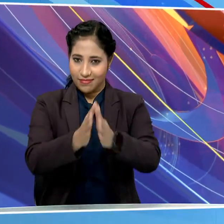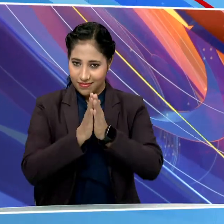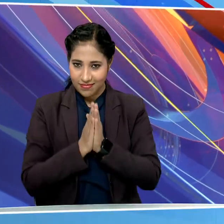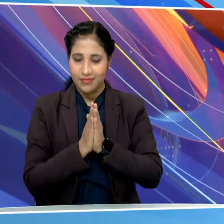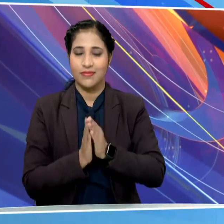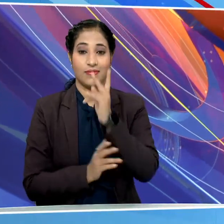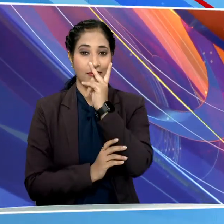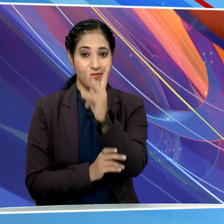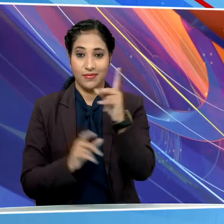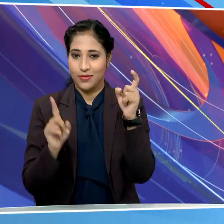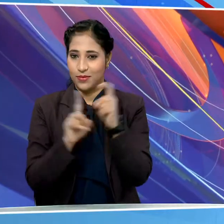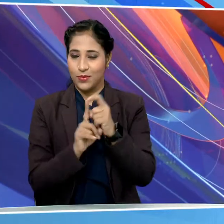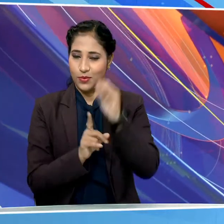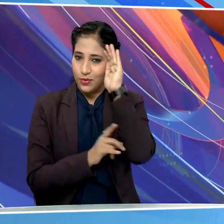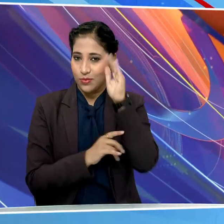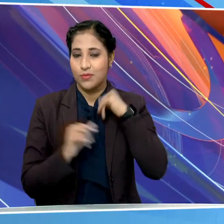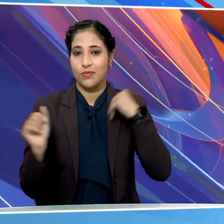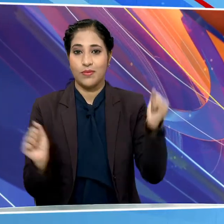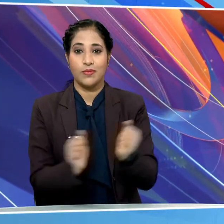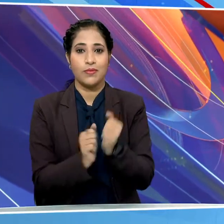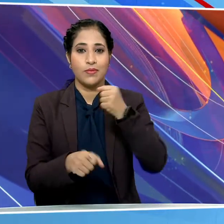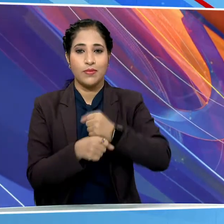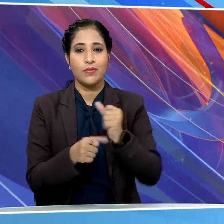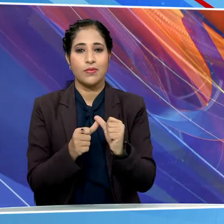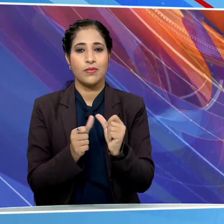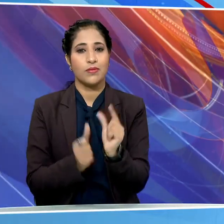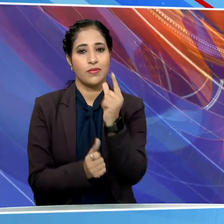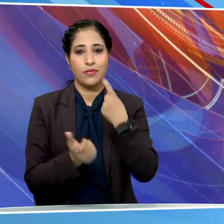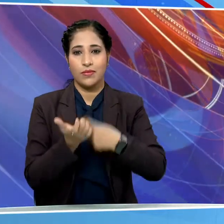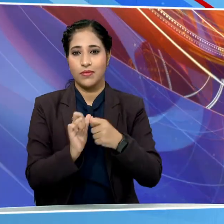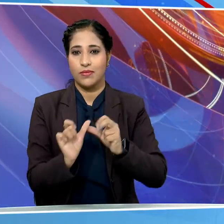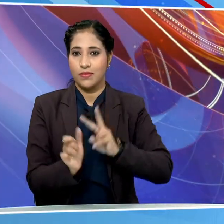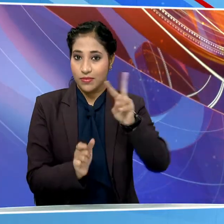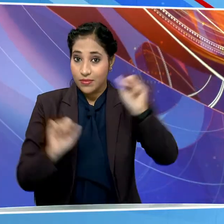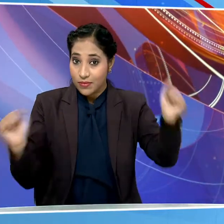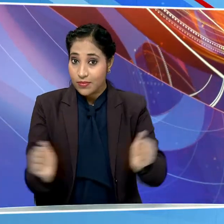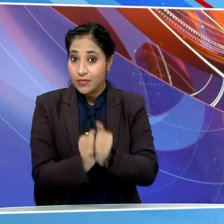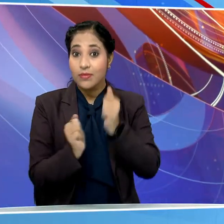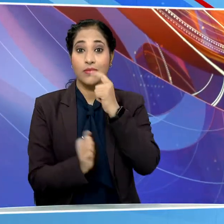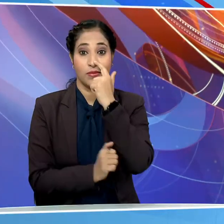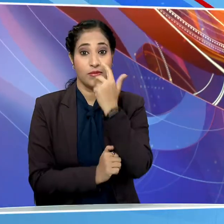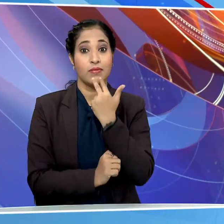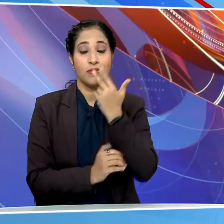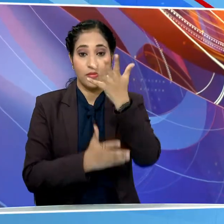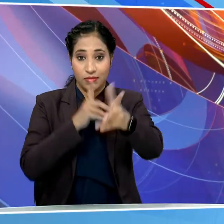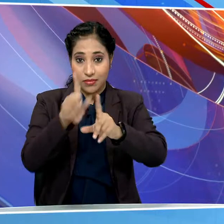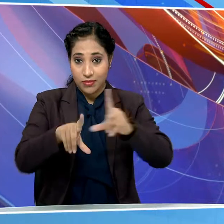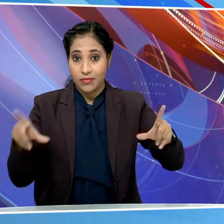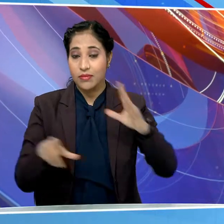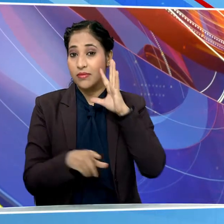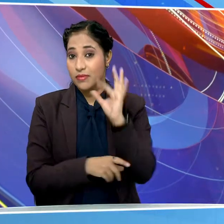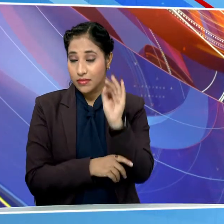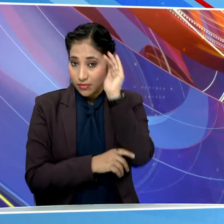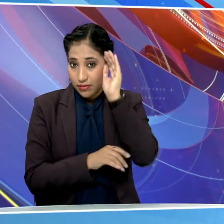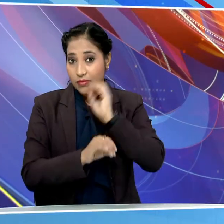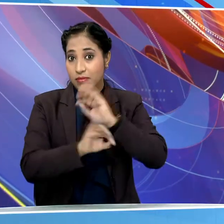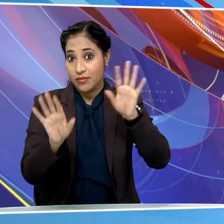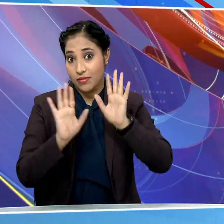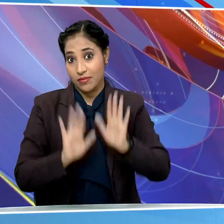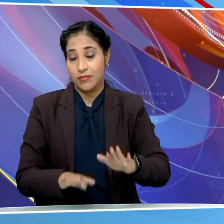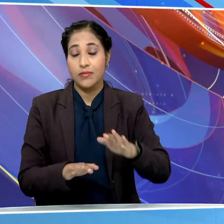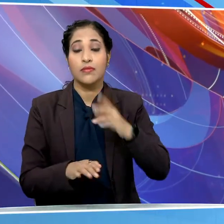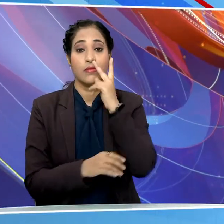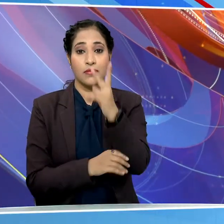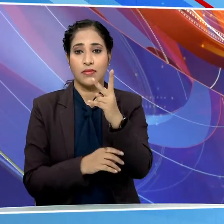नमस्कार, आप देख रहे हैं डीडी न्यूज। आपके साथ मैं हूं गौरव श्रीवास्तव और मेरे साथ मेरी सहयोगी बीना है, जो कि सांकेतिक भाषा के जरिए आपको खबरों से रूबरू